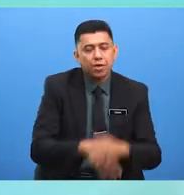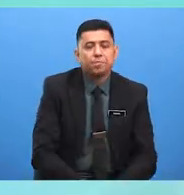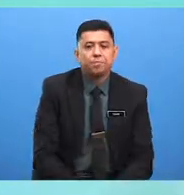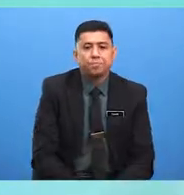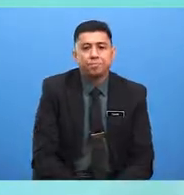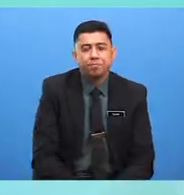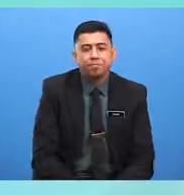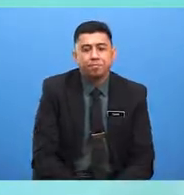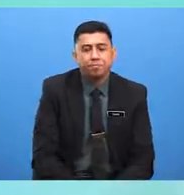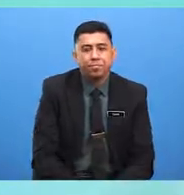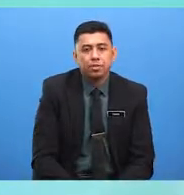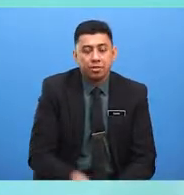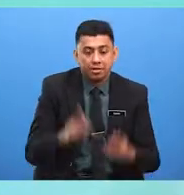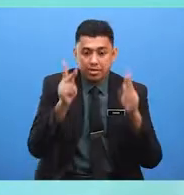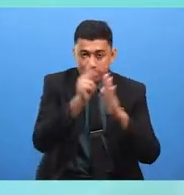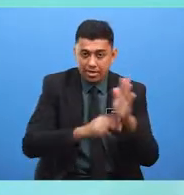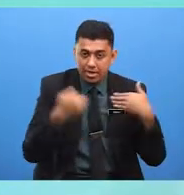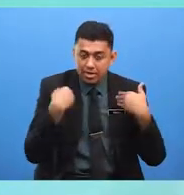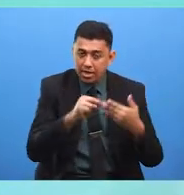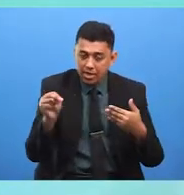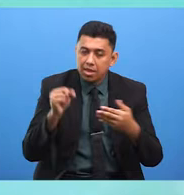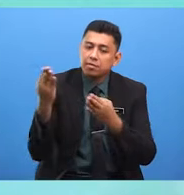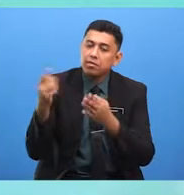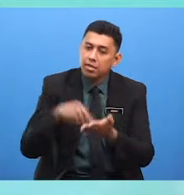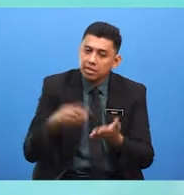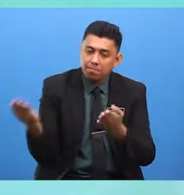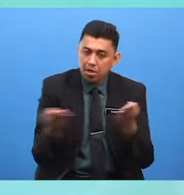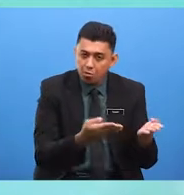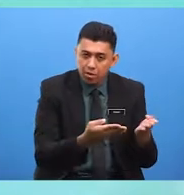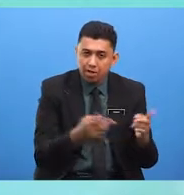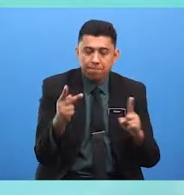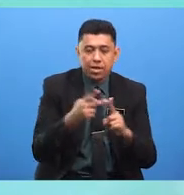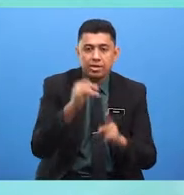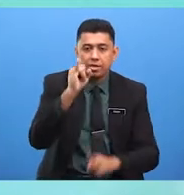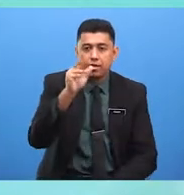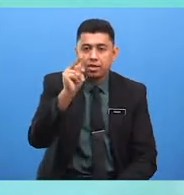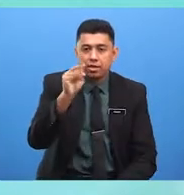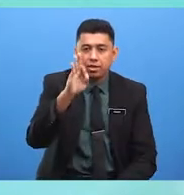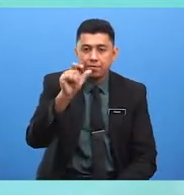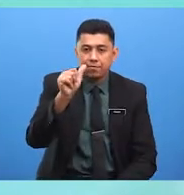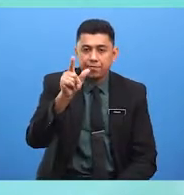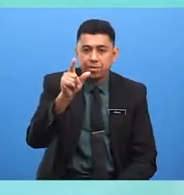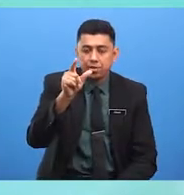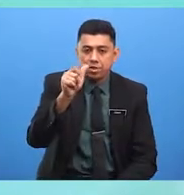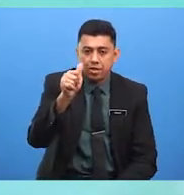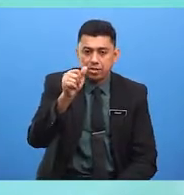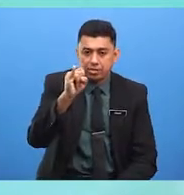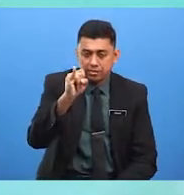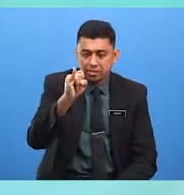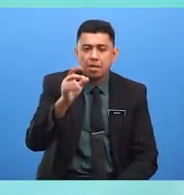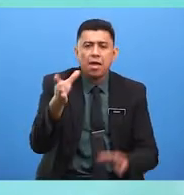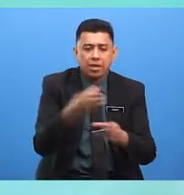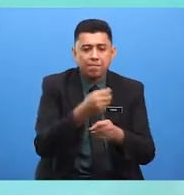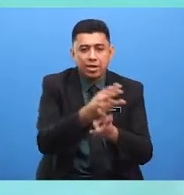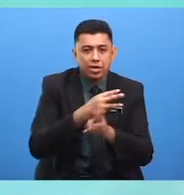menutup situasi ini akan membawa kepada inflasi dapat dikawal dan ekonomi kembali pulih